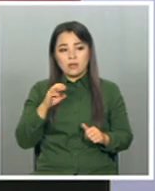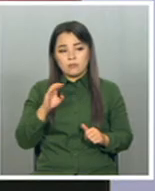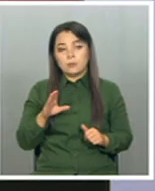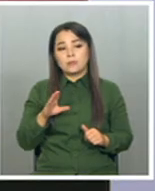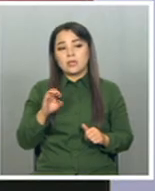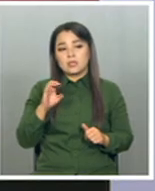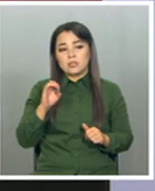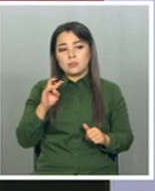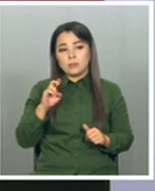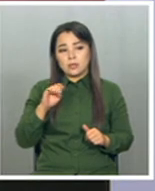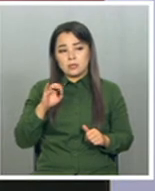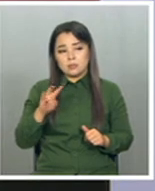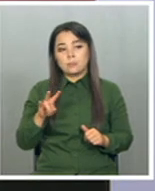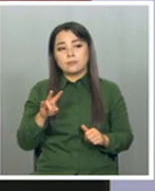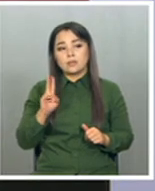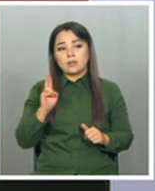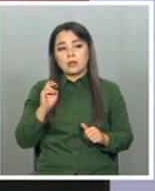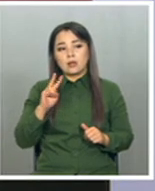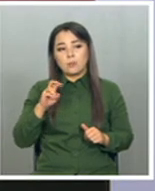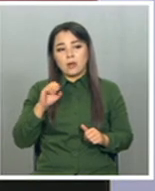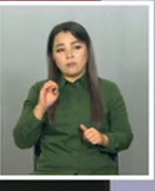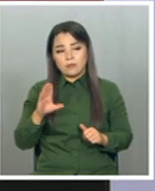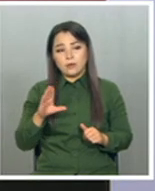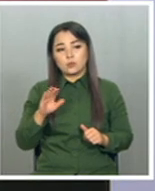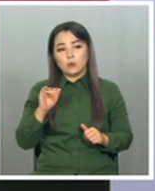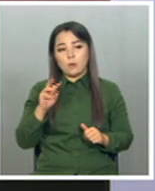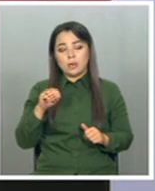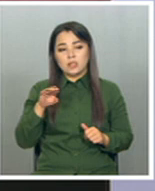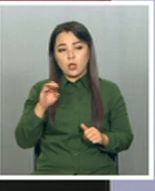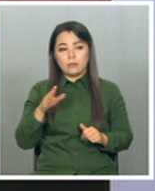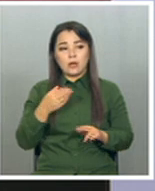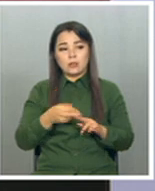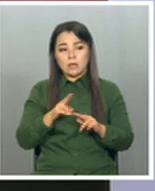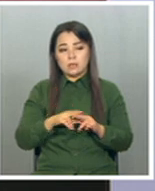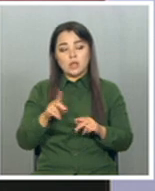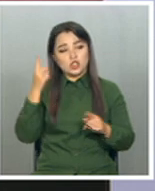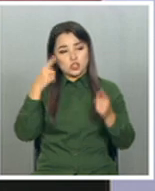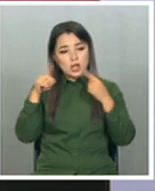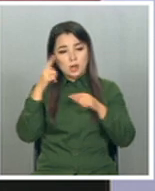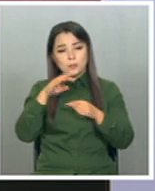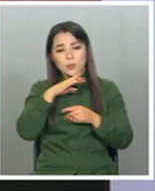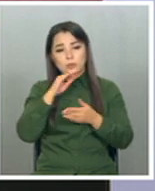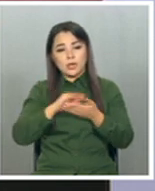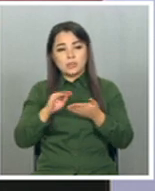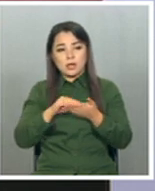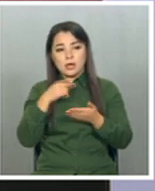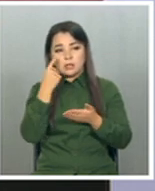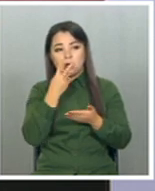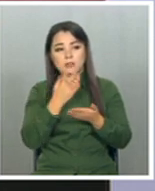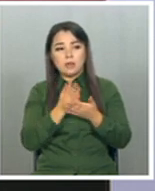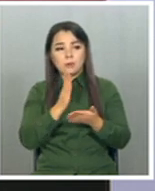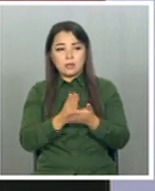Айтбаевтың, Есенберлиннің, Кекілбаевтың, Жұмаділовтың шығармаларында кездеседі.